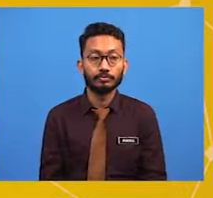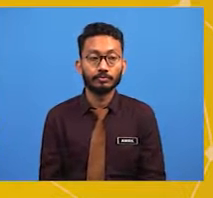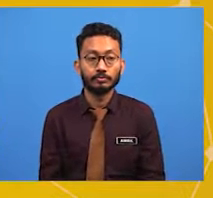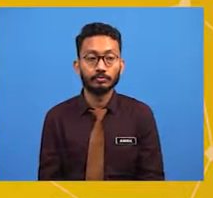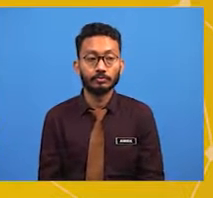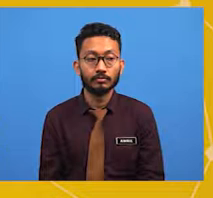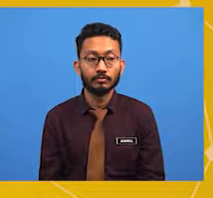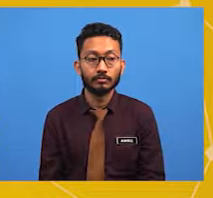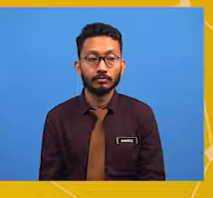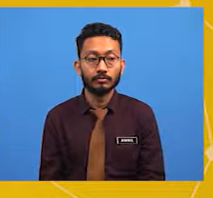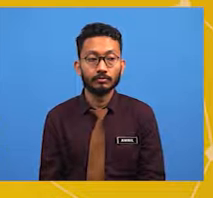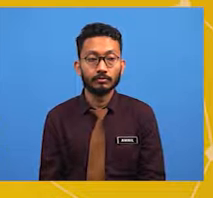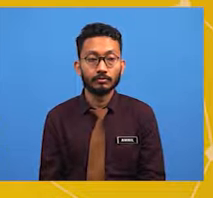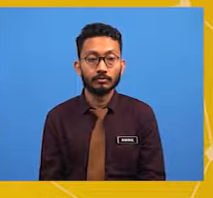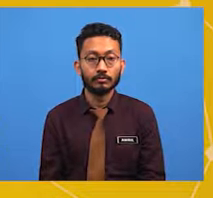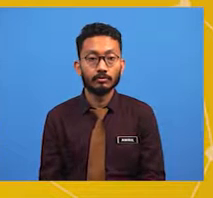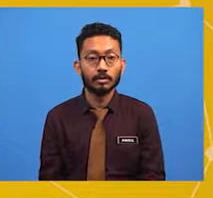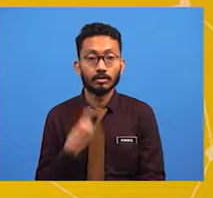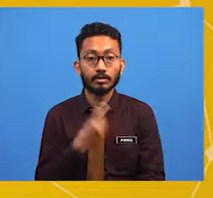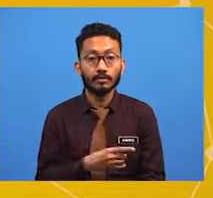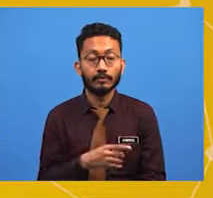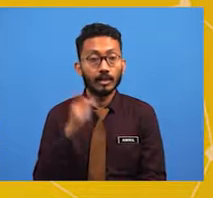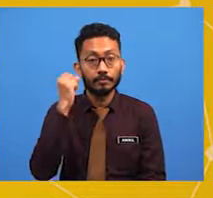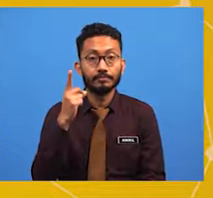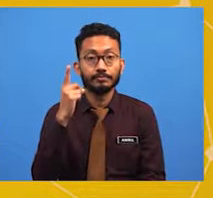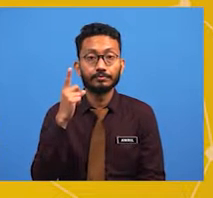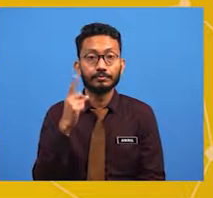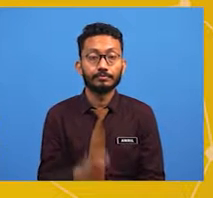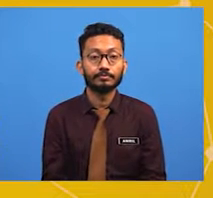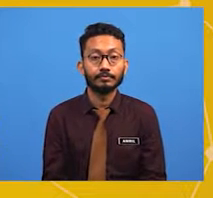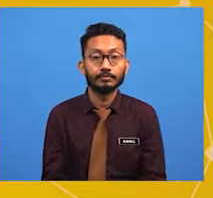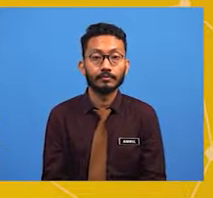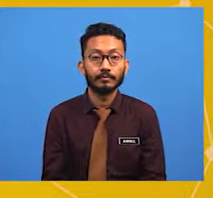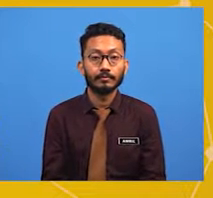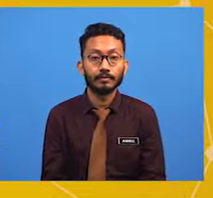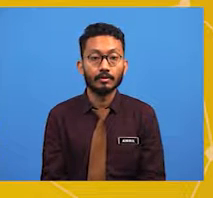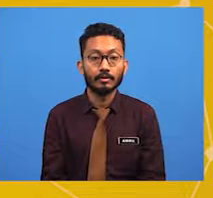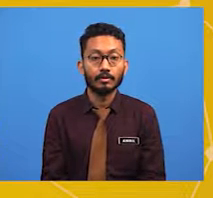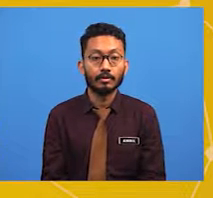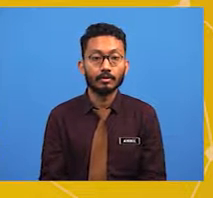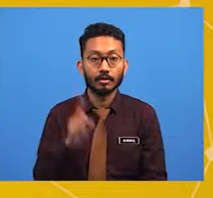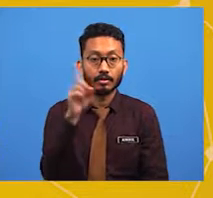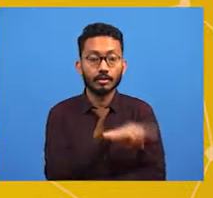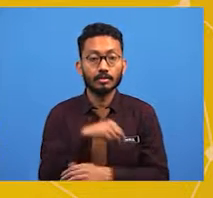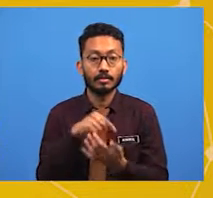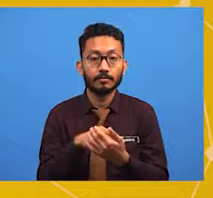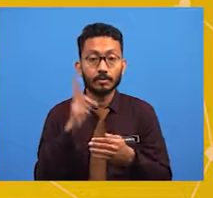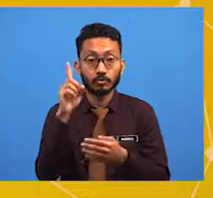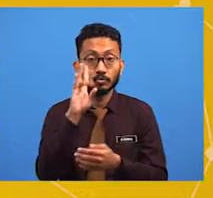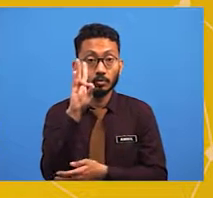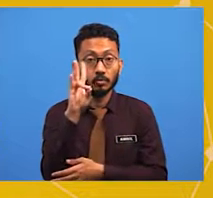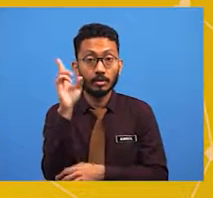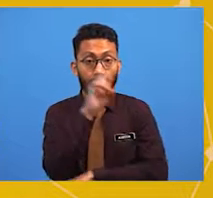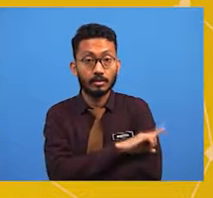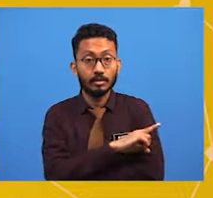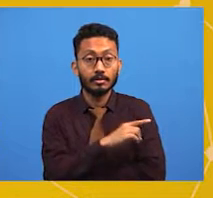Baiklah murid-murid, kita sedia maklum bahawa bilangan hari seminggu adalah 7 hari. Jadi, kita